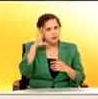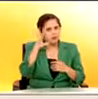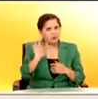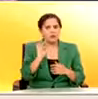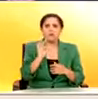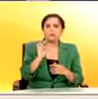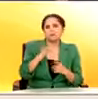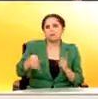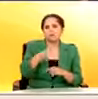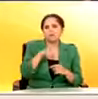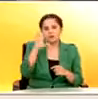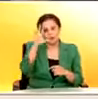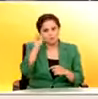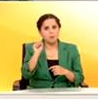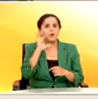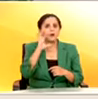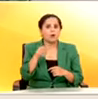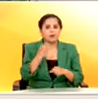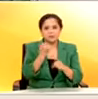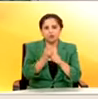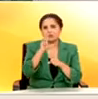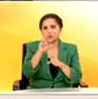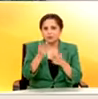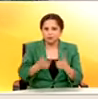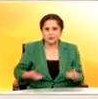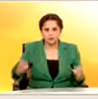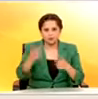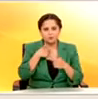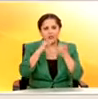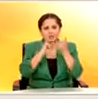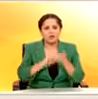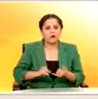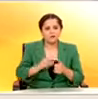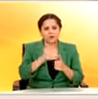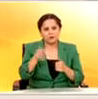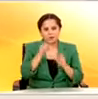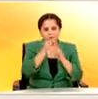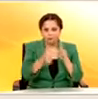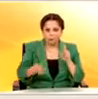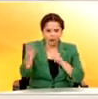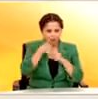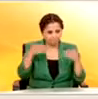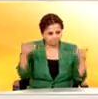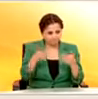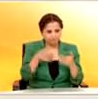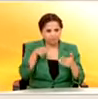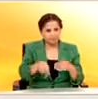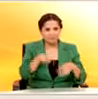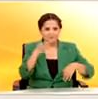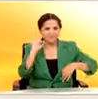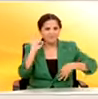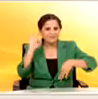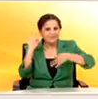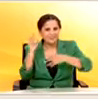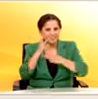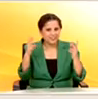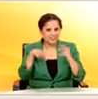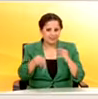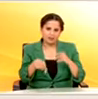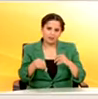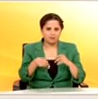गया। G20 के दौरान मैंने दक्षिण अफ्रीका के राष्ट्रपति को नटराज की कांस्य प्रतिमा भेंट